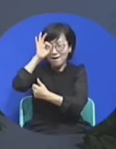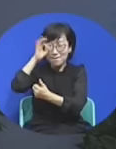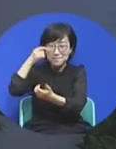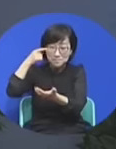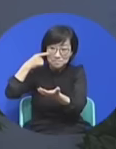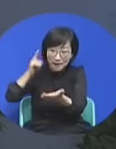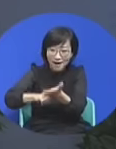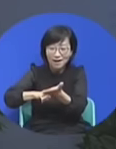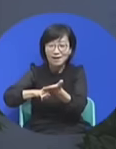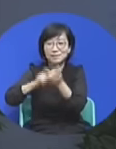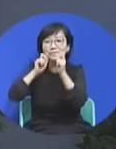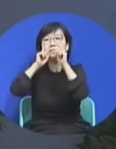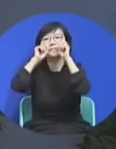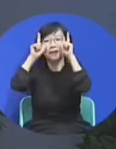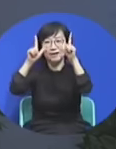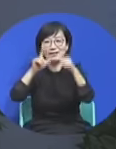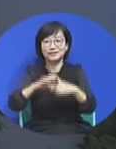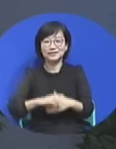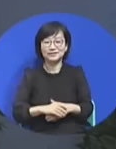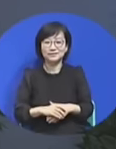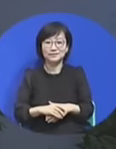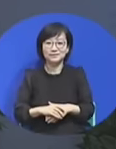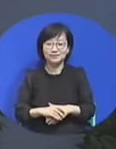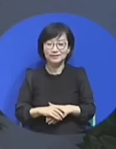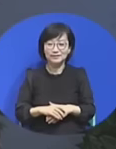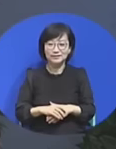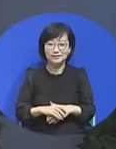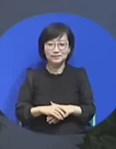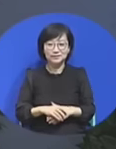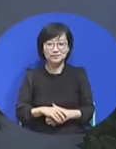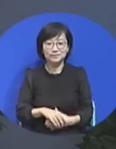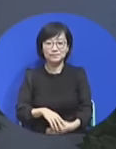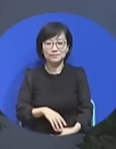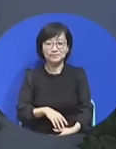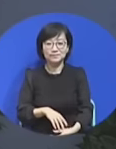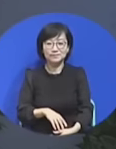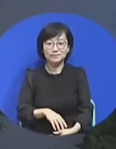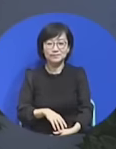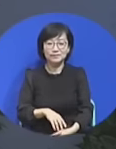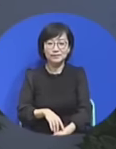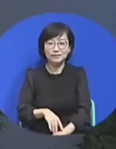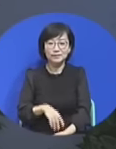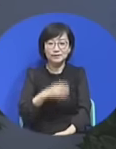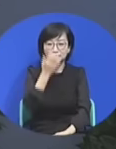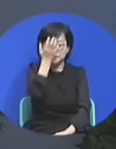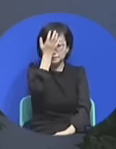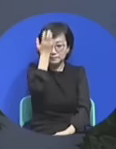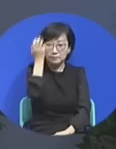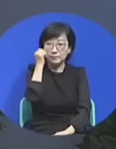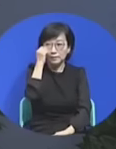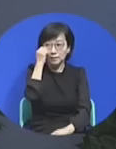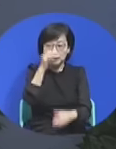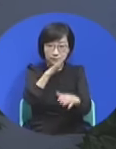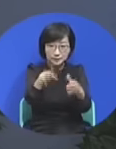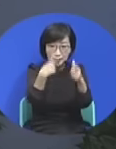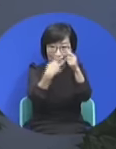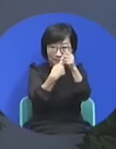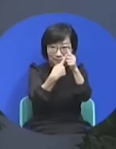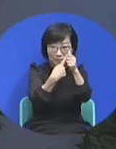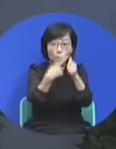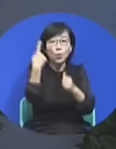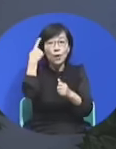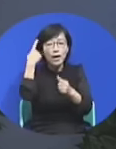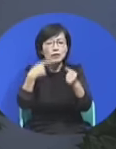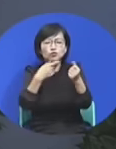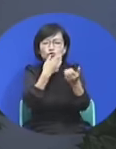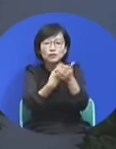discover the background of heaven. 굉장한 거예요. That's why it's a tremendous mystery. 자, 이유를 먼저 알아야 돼. 그다음에 방법을 알아야 되는 겁니다. You must first know the reason